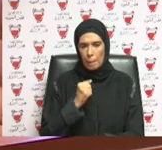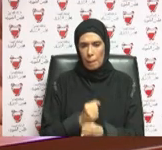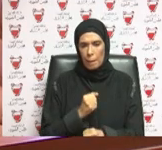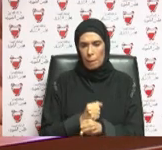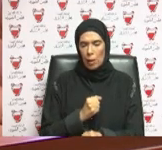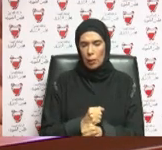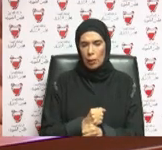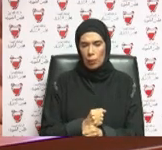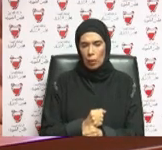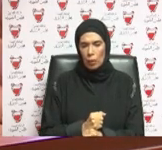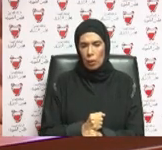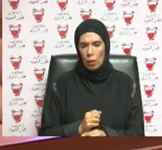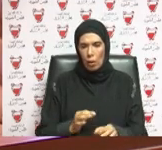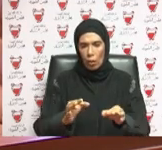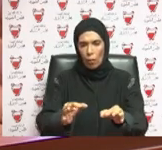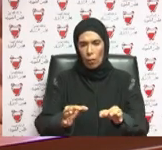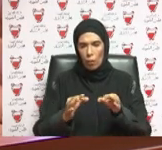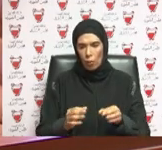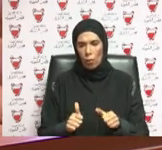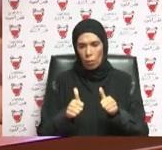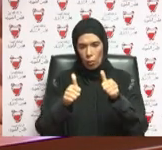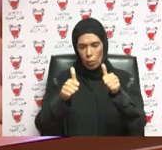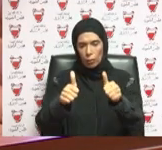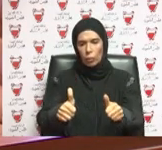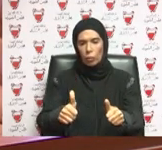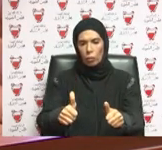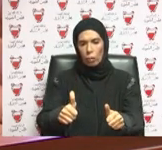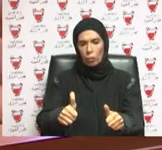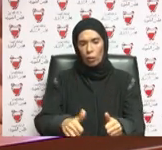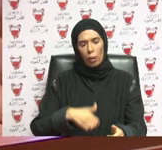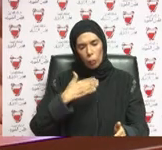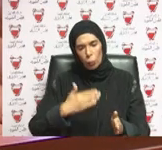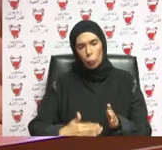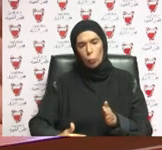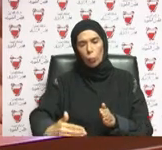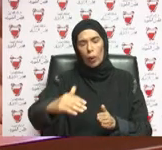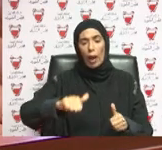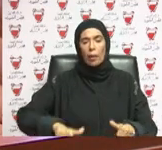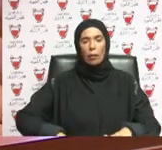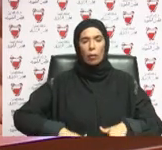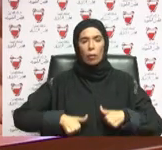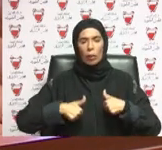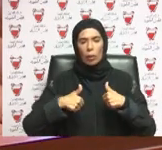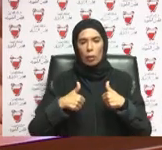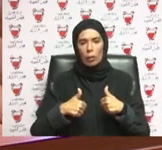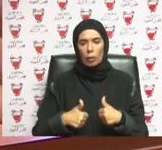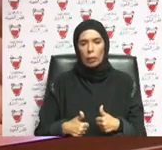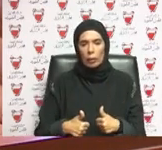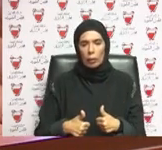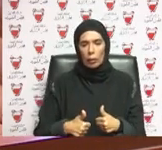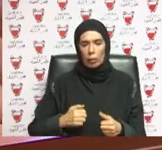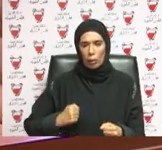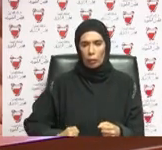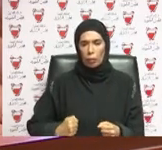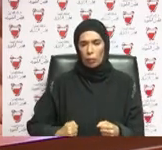وتفان كبير وعطاء امتد طيلة حياته، جعل مملكة البحرين